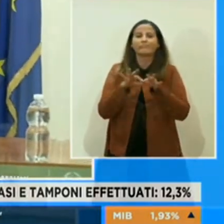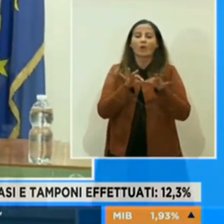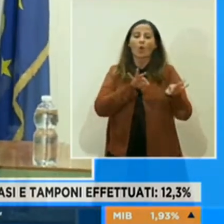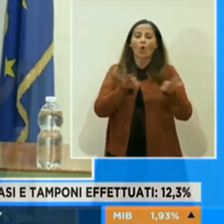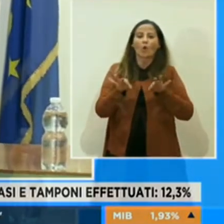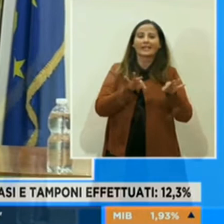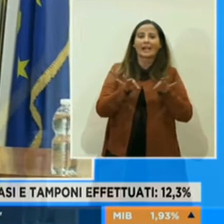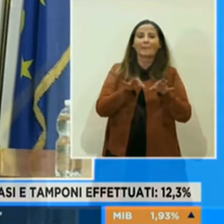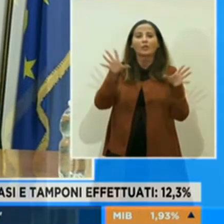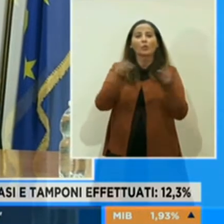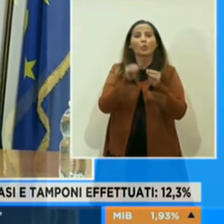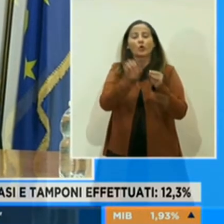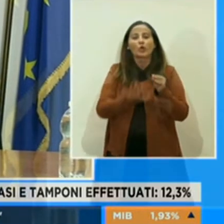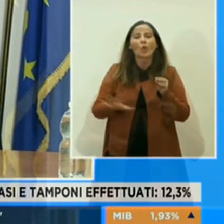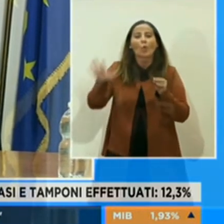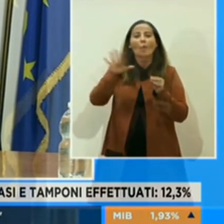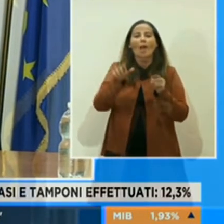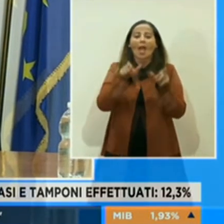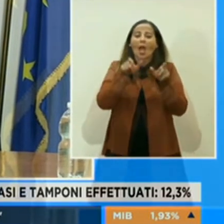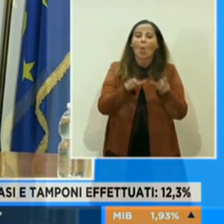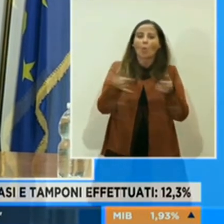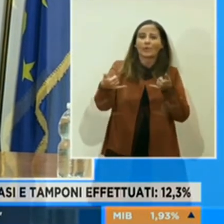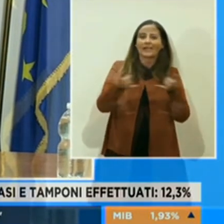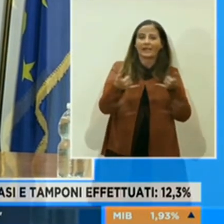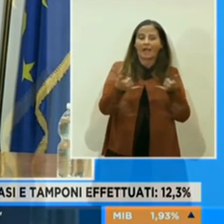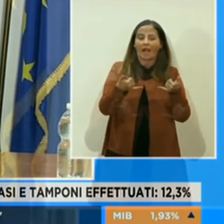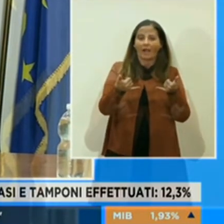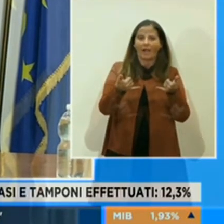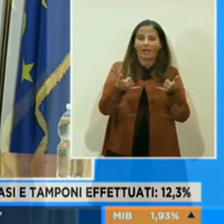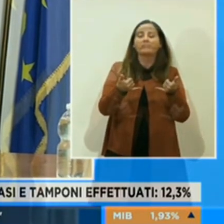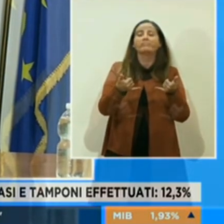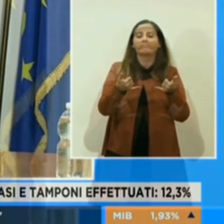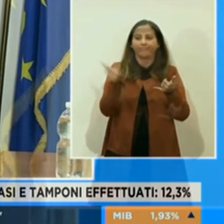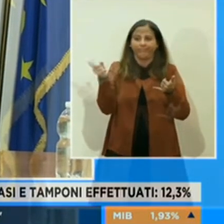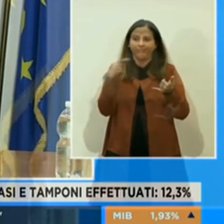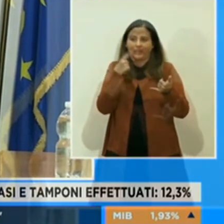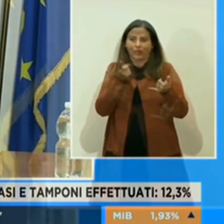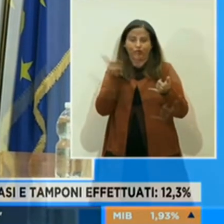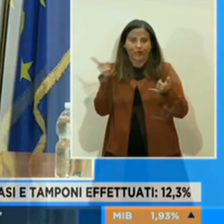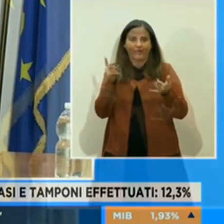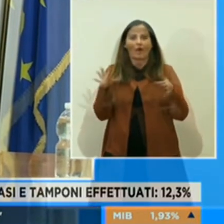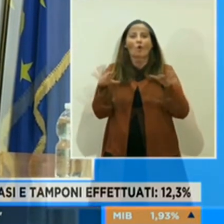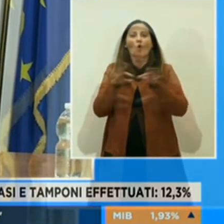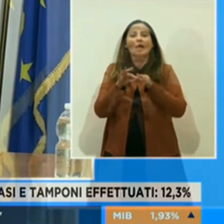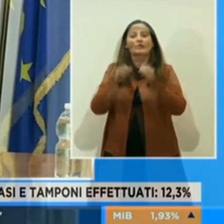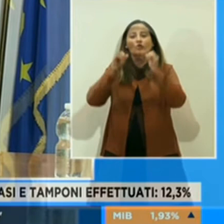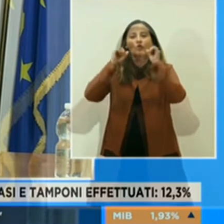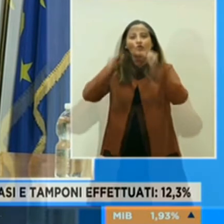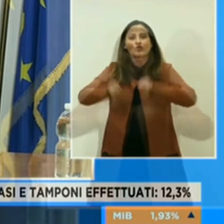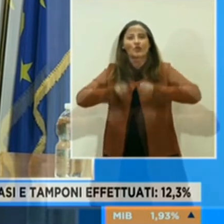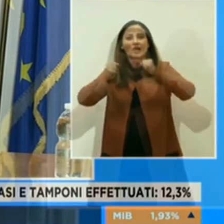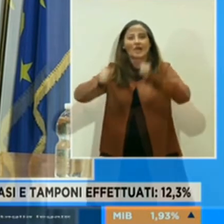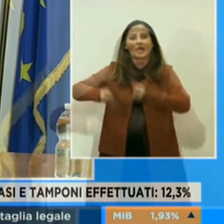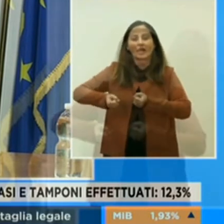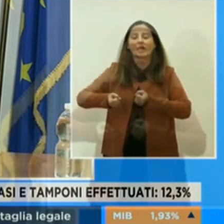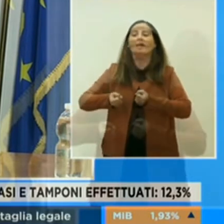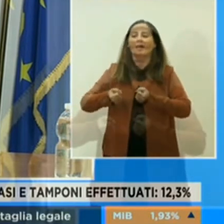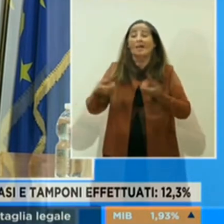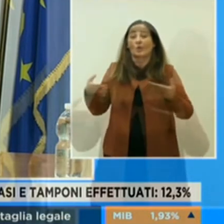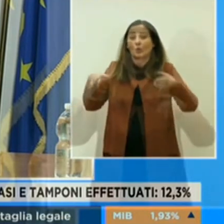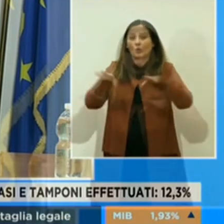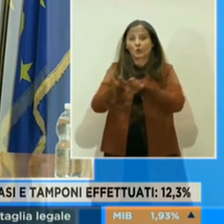dell'Unione Europea sul Natale. L'Austria dice per la chiusura degli impianti adesso ci vogliamo i ristori. Allora è chiaro che questo